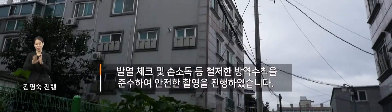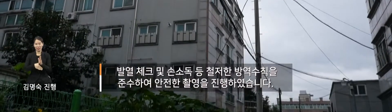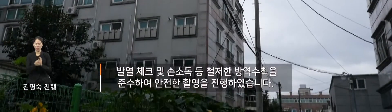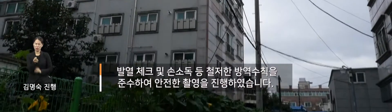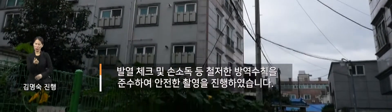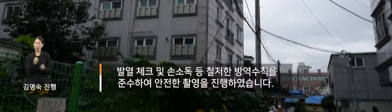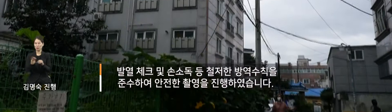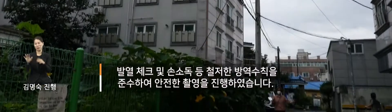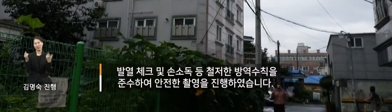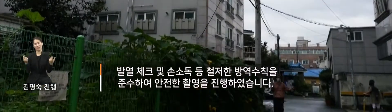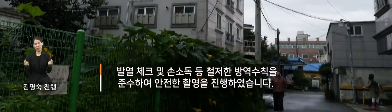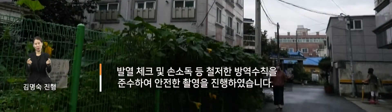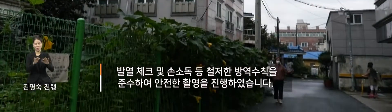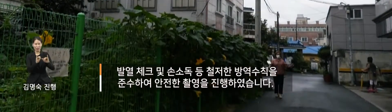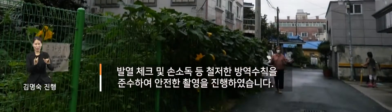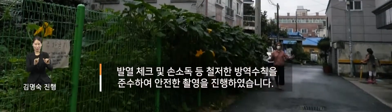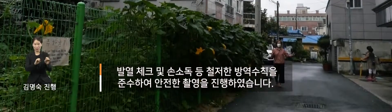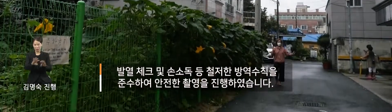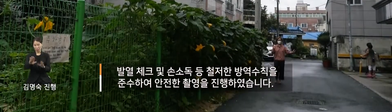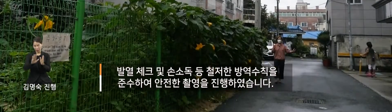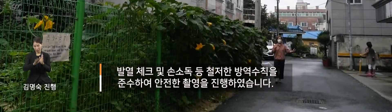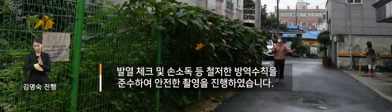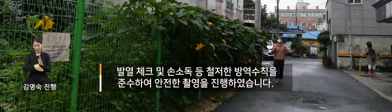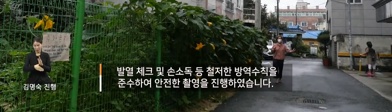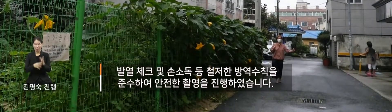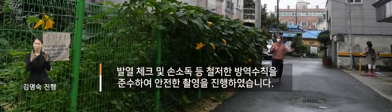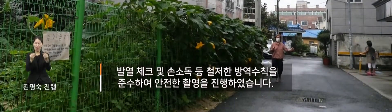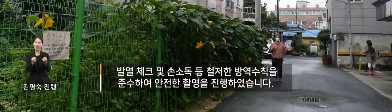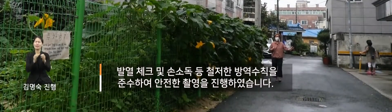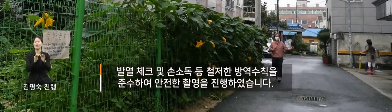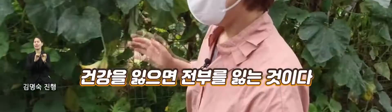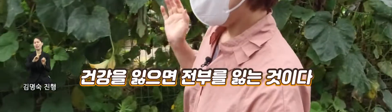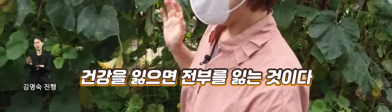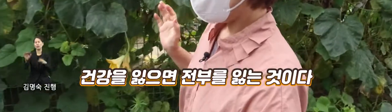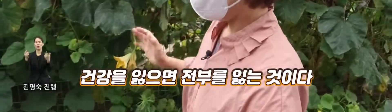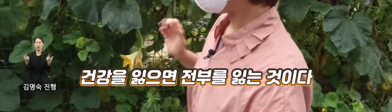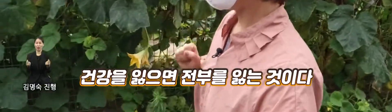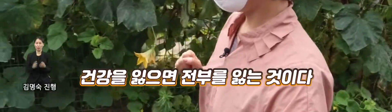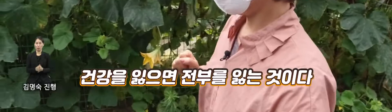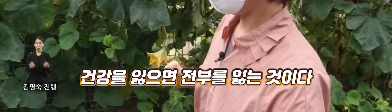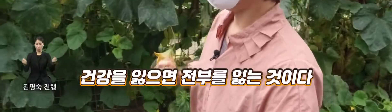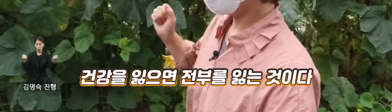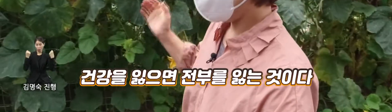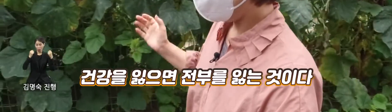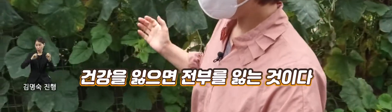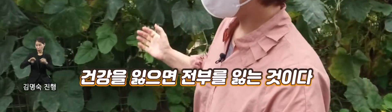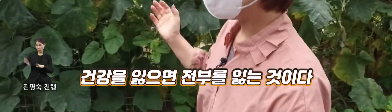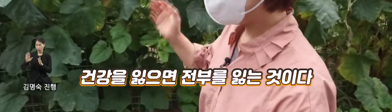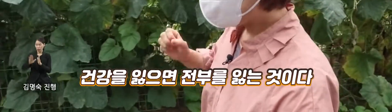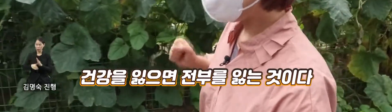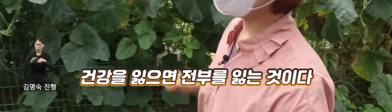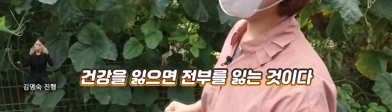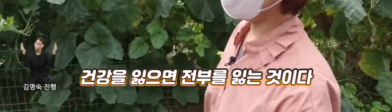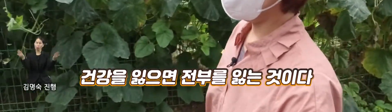조금 잃는 것이고 사람을 잃으면 많이 잃는 것이고 건강을 잃으면